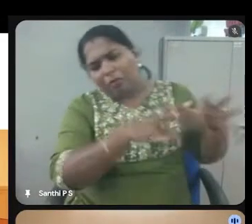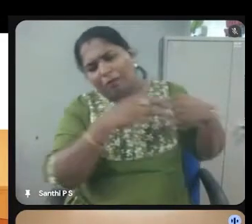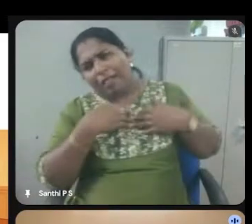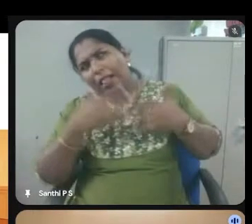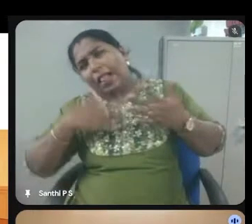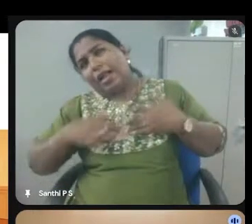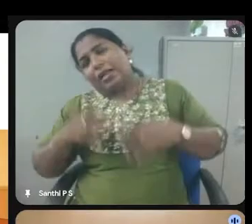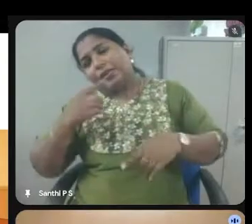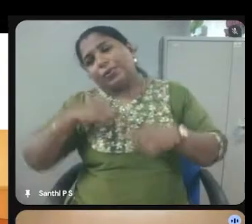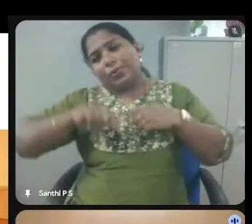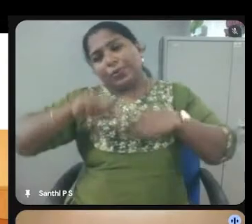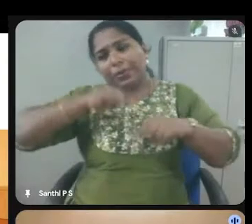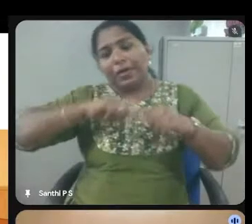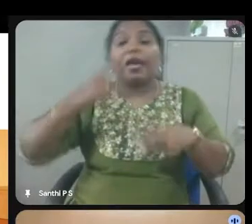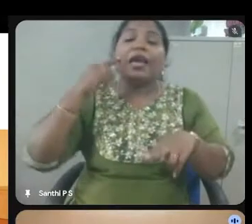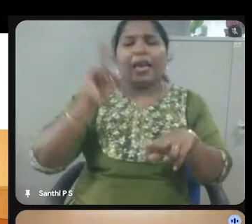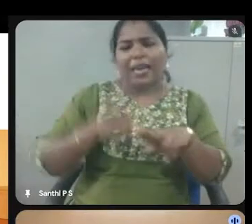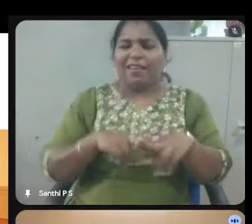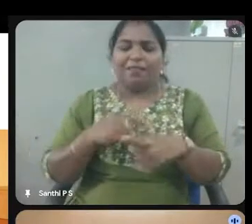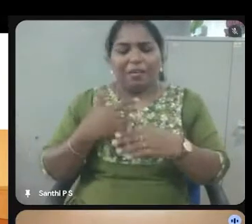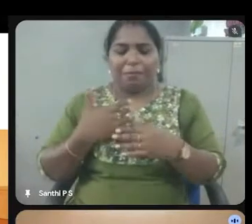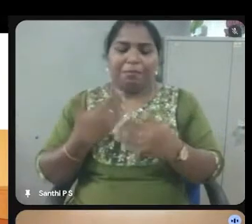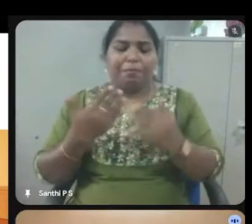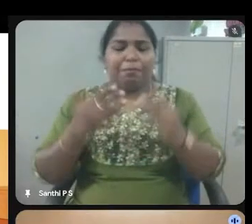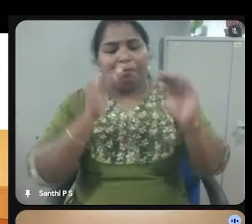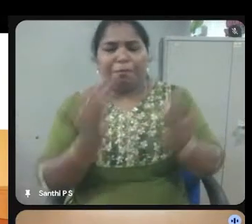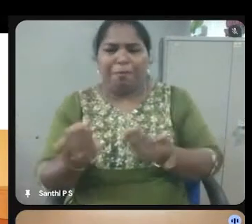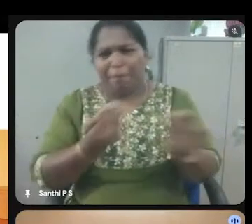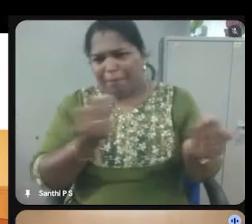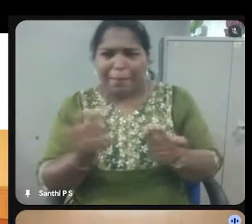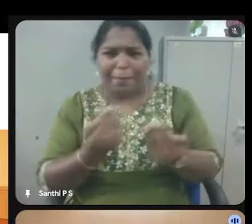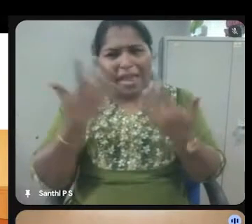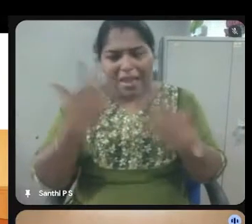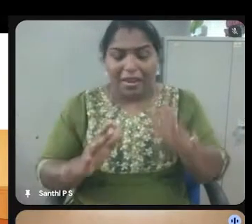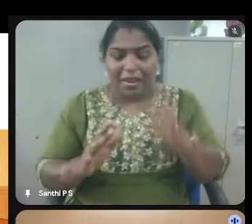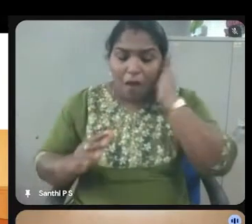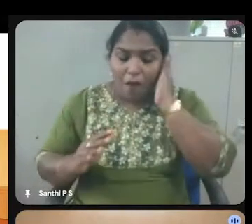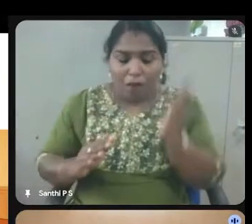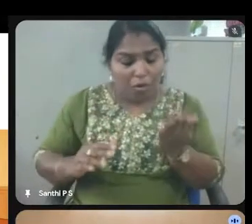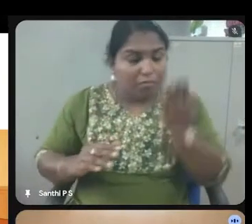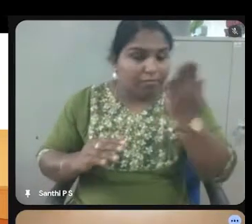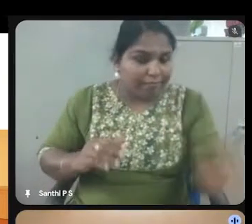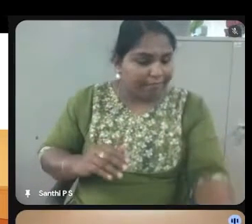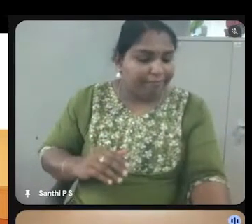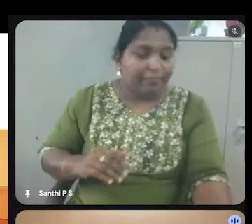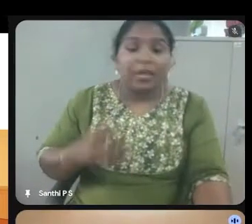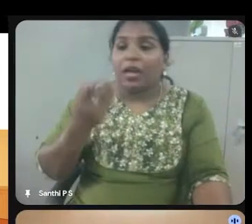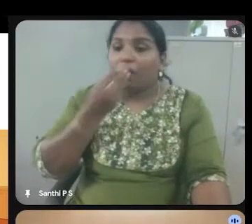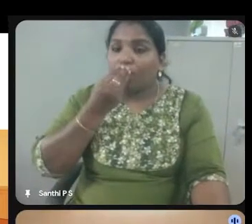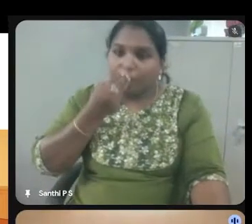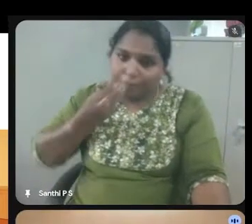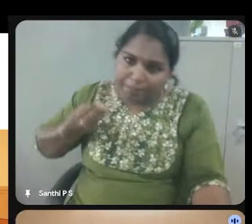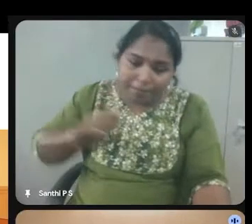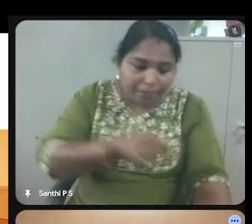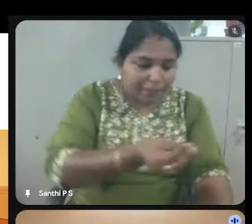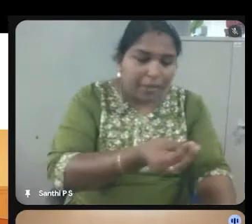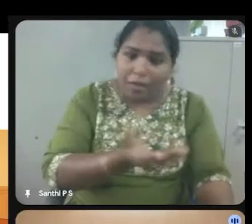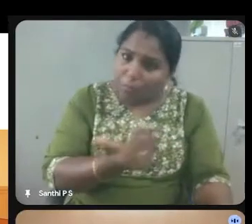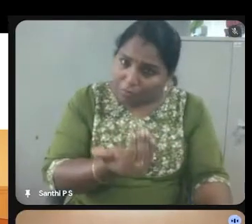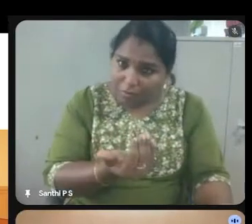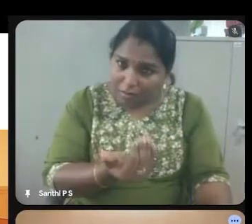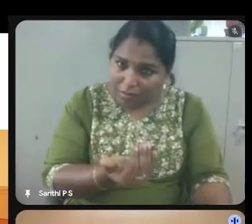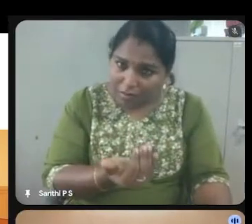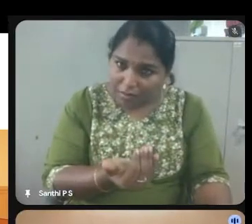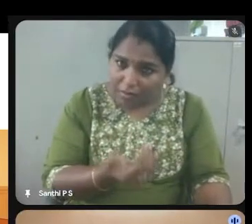ഈ സ്ക്രീൻ ടൈം വെച്ച് കൊടുത്തിട്ട് ഒരു വീഡിയോ ഒക്കെ വെച്ച് കൊടുത്തിട്ട് കുട്ടികൾക്ക് ഭക്ഷണം കൊടുക്കുമ്പോൾ എന്താ സംഭവിക്കുന്നത് വെച്ചാൽ നമ്മൾ കുട്ടികളെ ഡിസ്ട്രാക്ട് ചെയ്യാണ്.